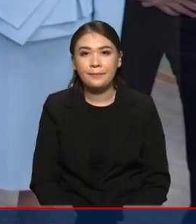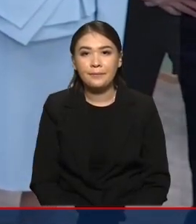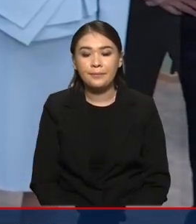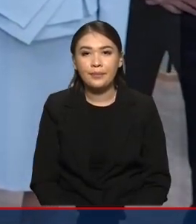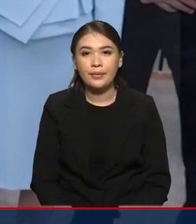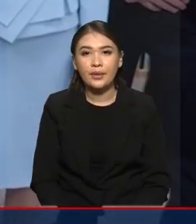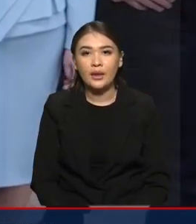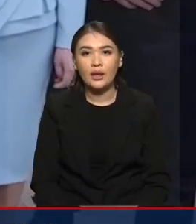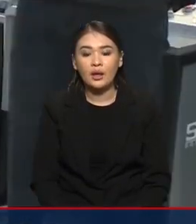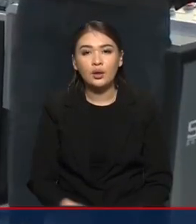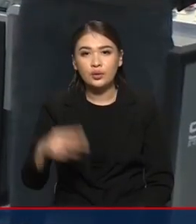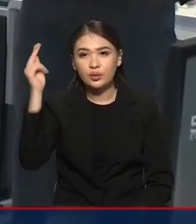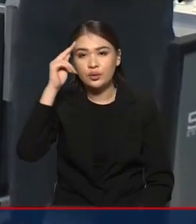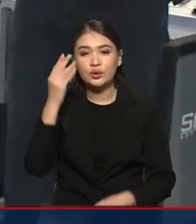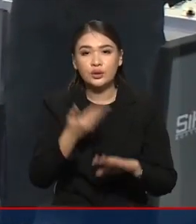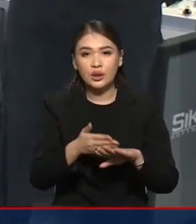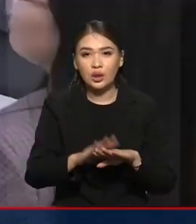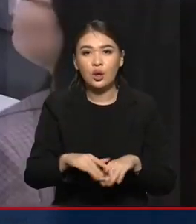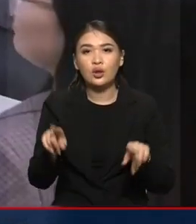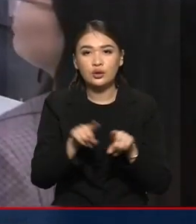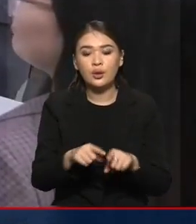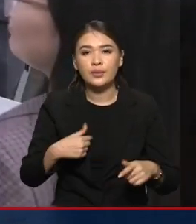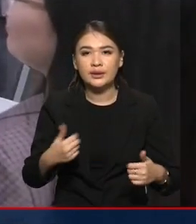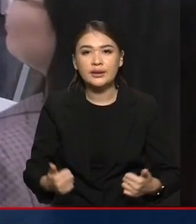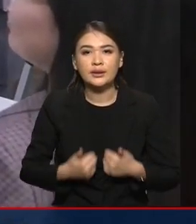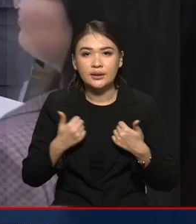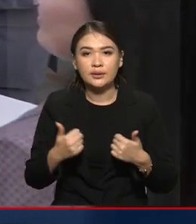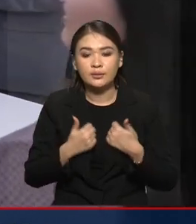Хромтаудың түлегімін. Оқу процесі қиын болса да, біз тырысып жатырмыз.